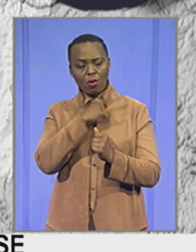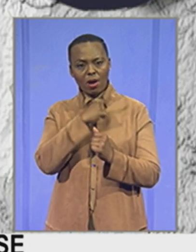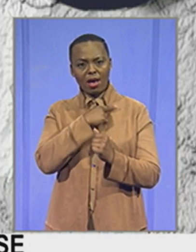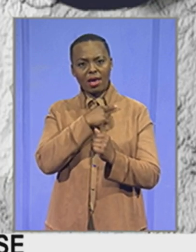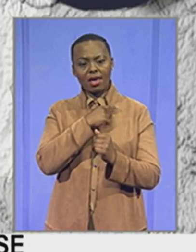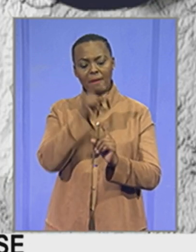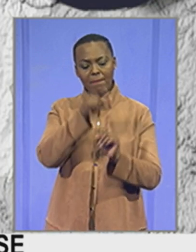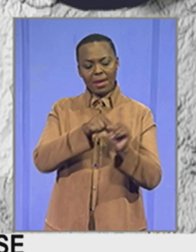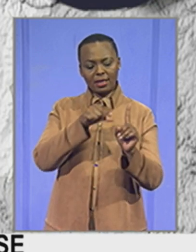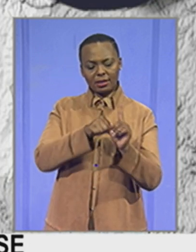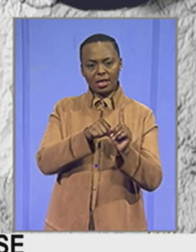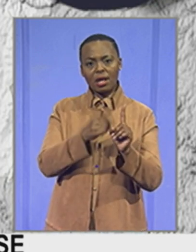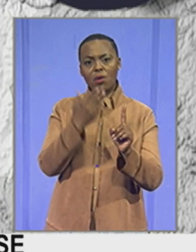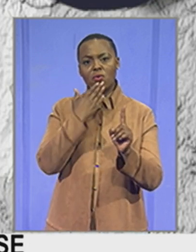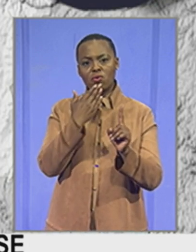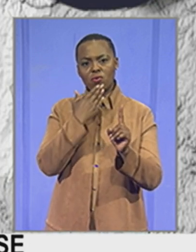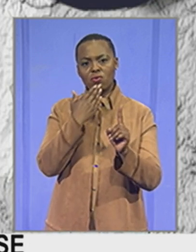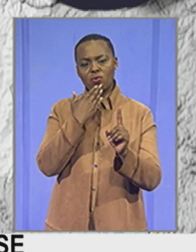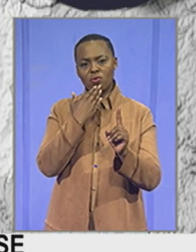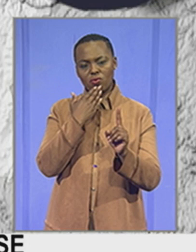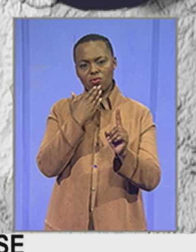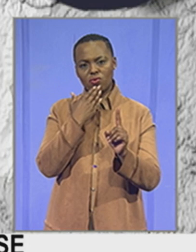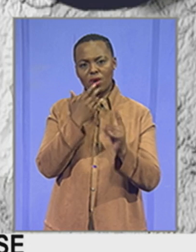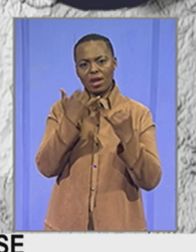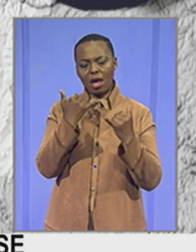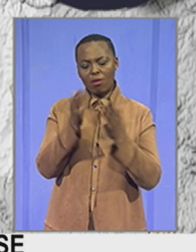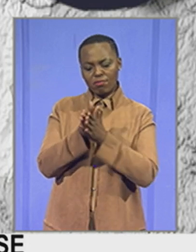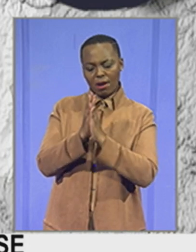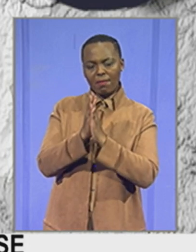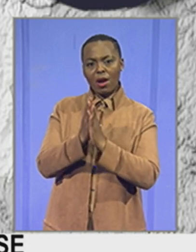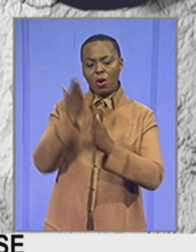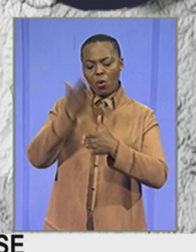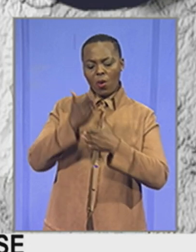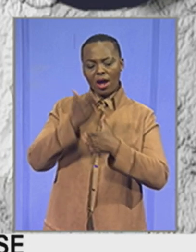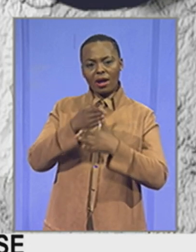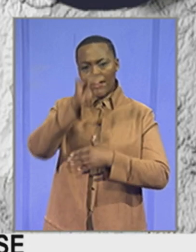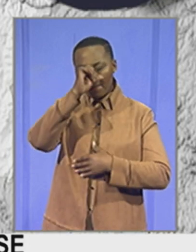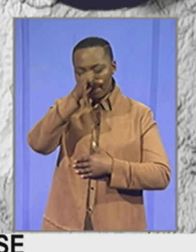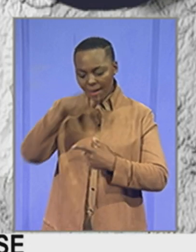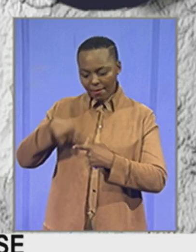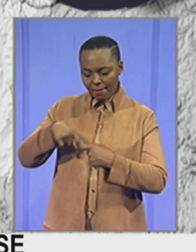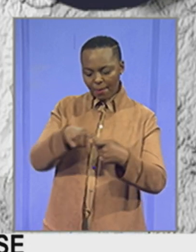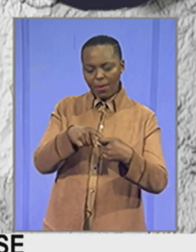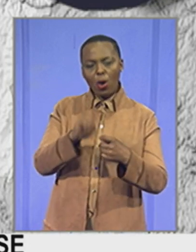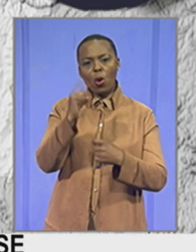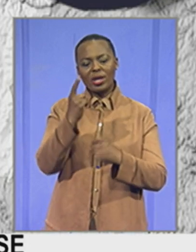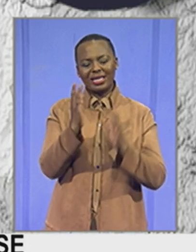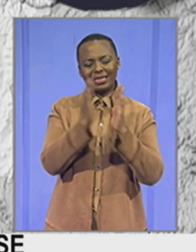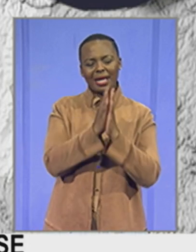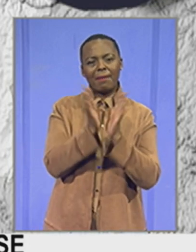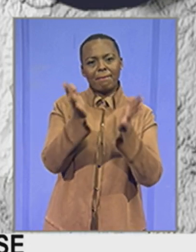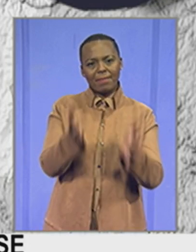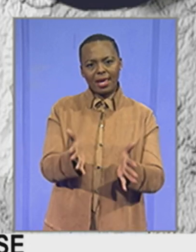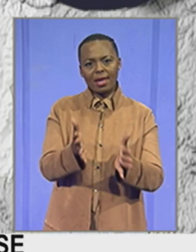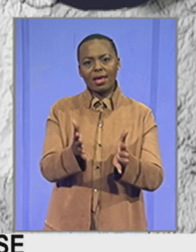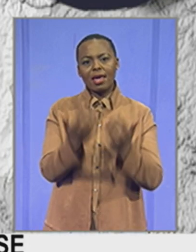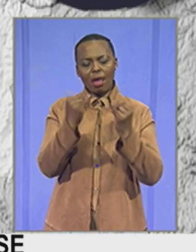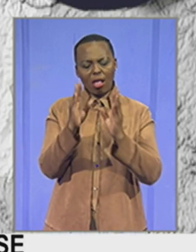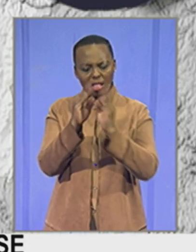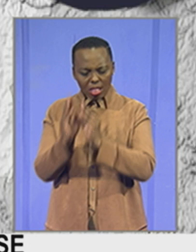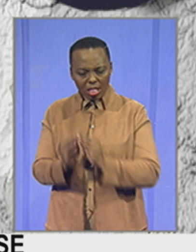ba ditirelo ba regodi ba ditirelo ba kopileng go dira tiro e bana ba le 10, mme ga sala morago melao yotlhe ya